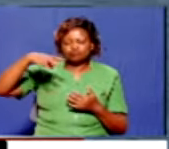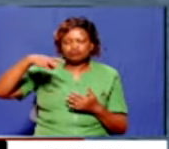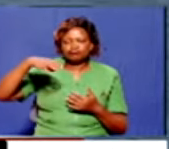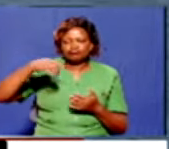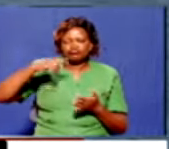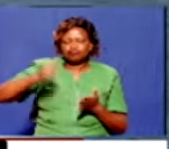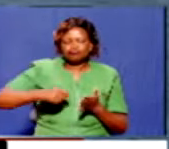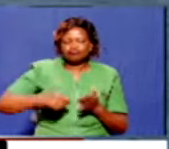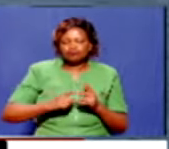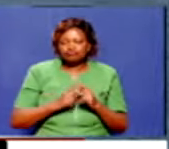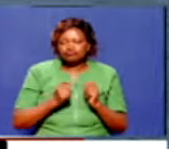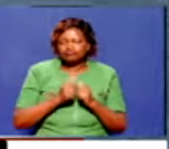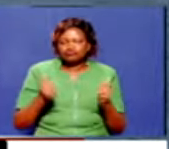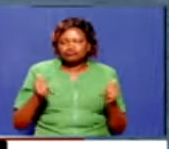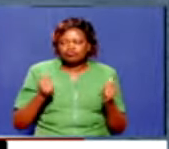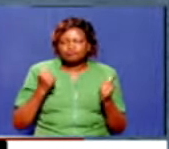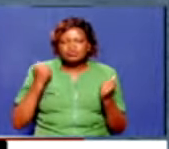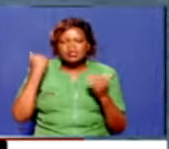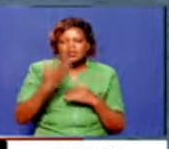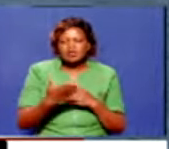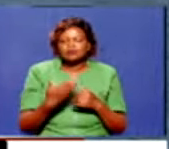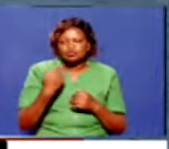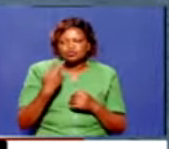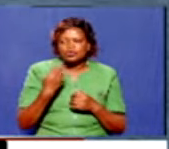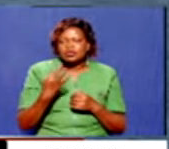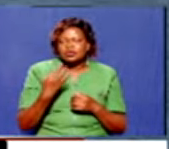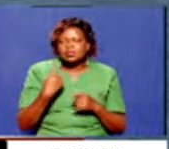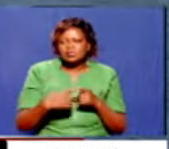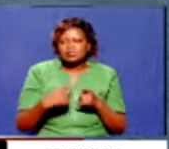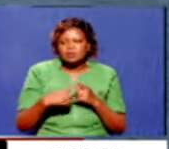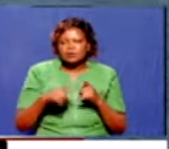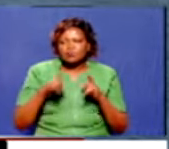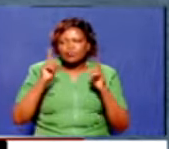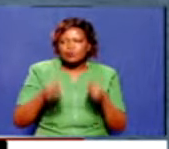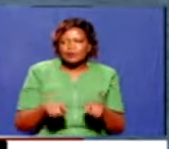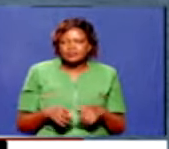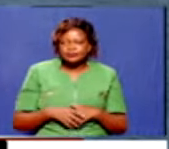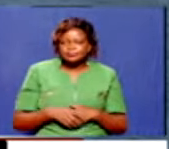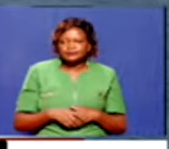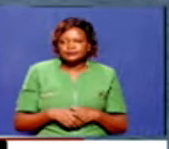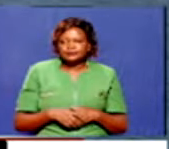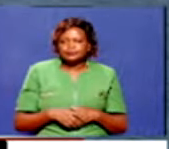Probably in the next 2 or 3 years, we should be